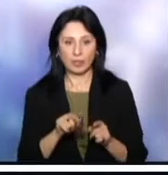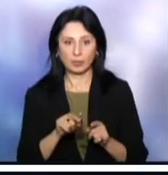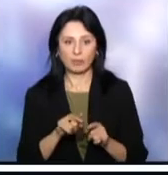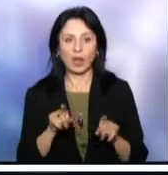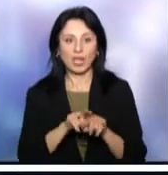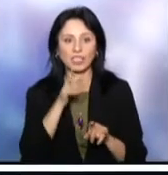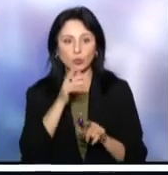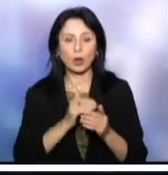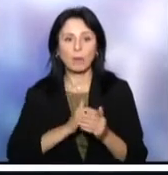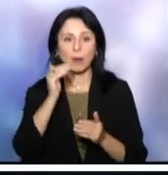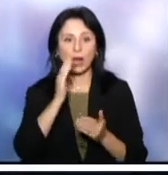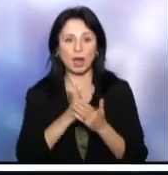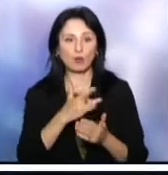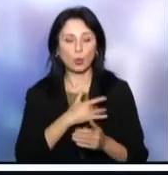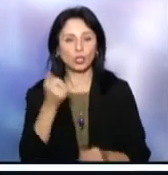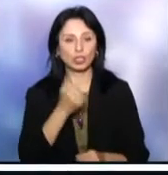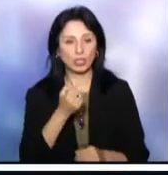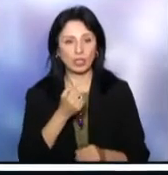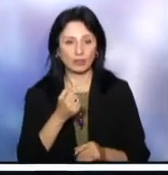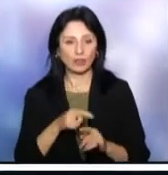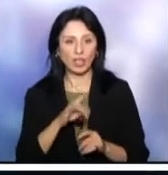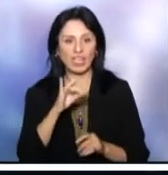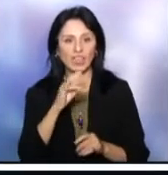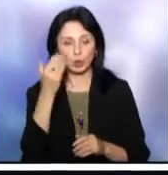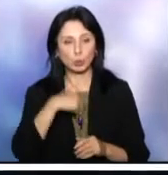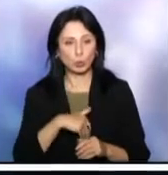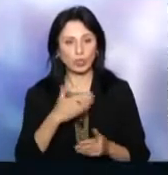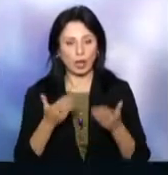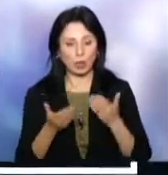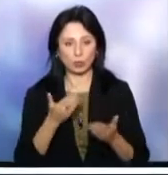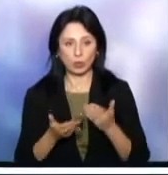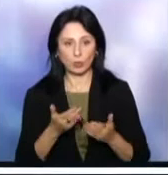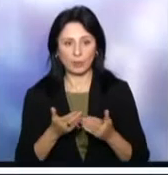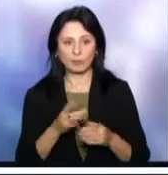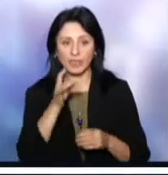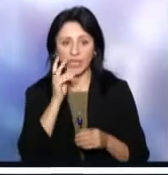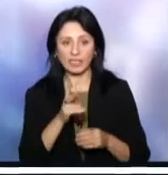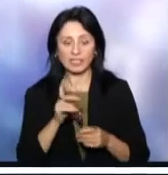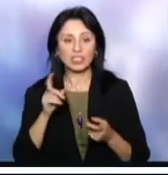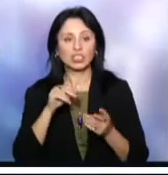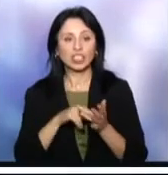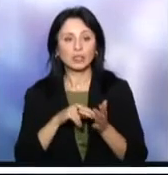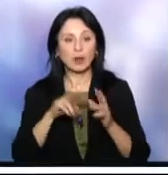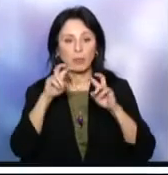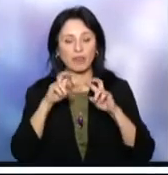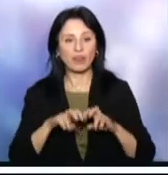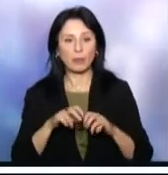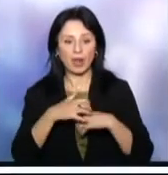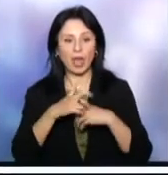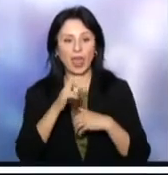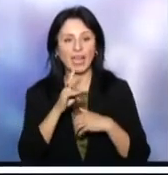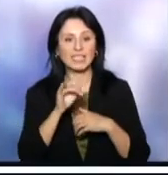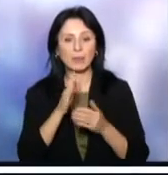ასე დროს მაღალია გულის შეტევისა და ინსულტის ალბათობა. რისკების შესაფასებლად მკვლევარებმა ეგზემის